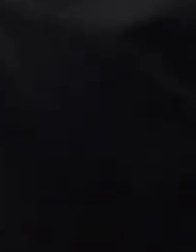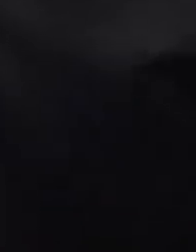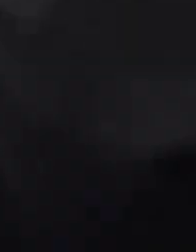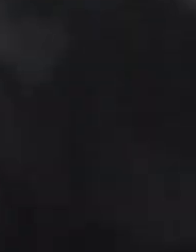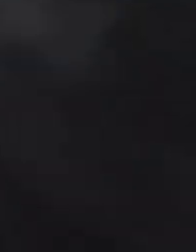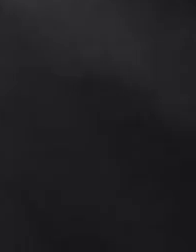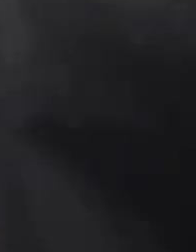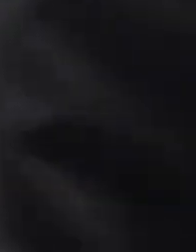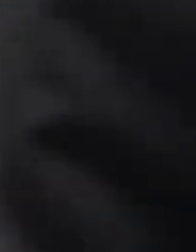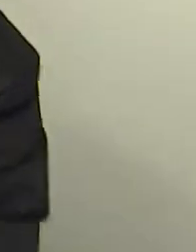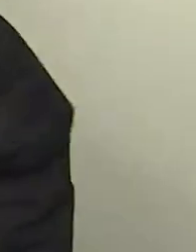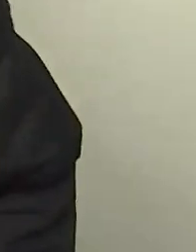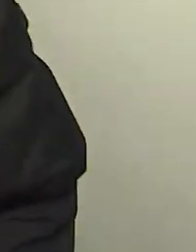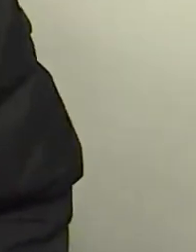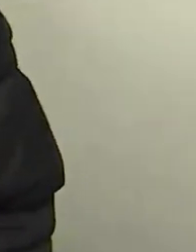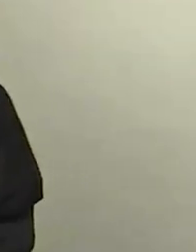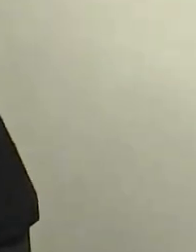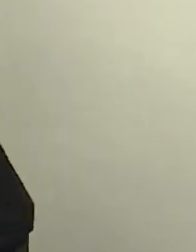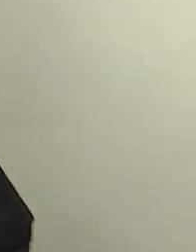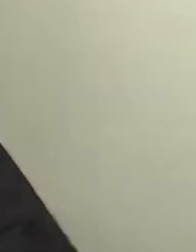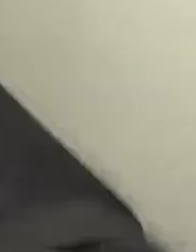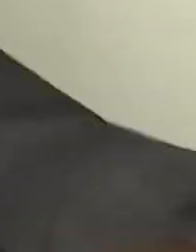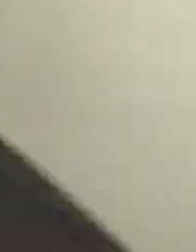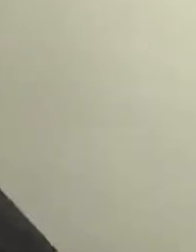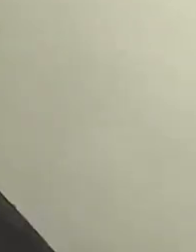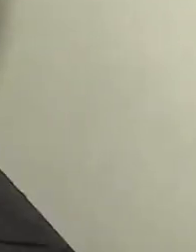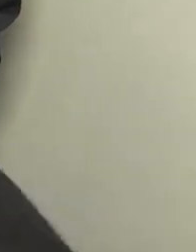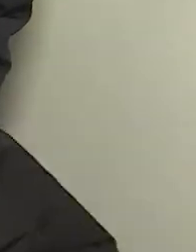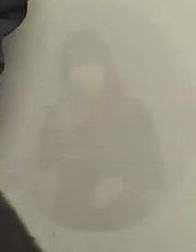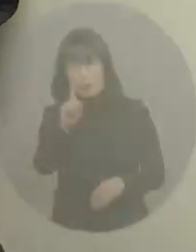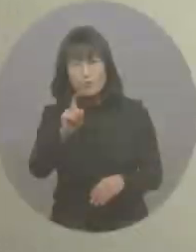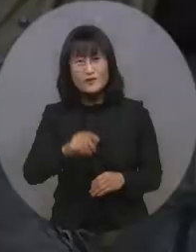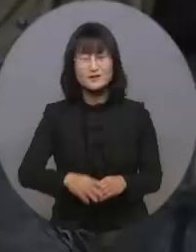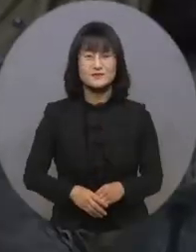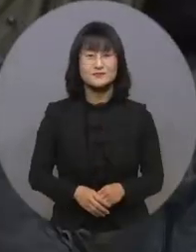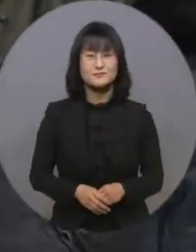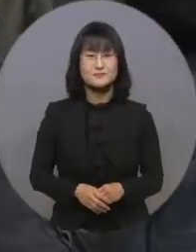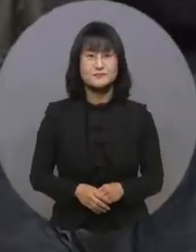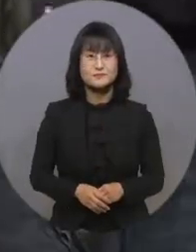덕철을 연예해 주십시오. 나 덕철들 뭐 하는 거야? 이 사람들 끌어내지 않고.